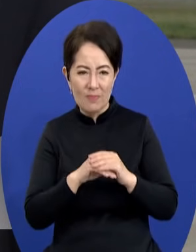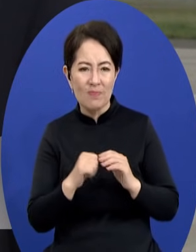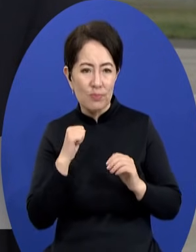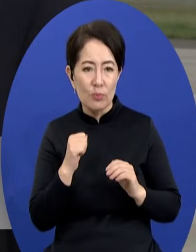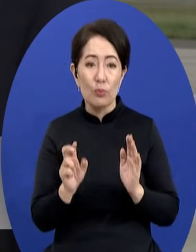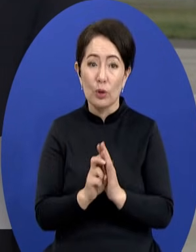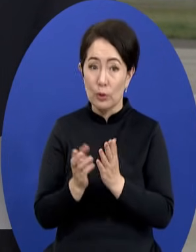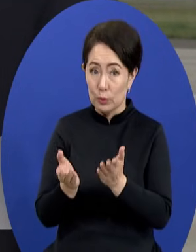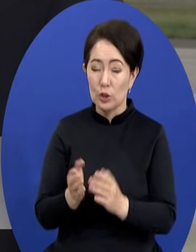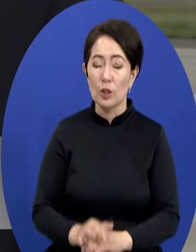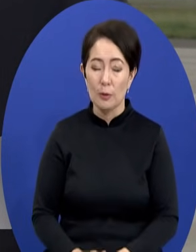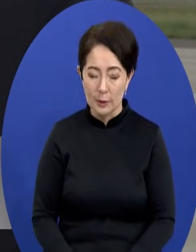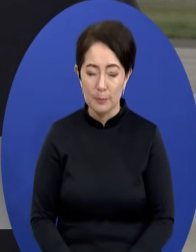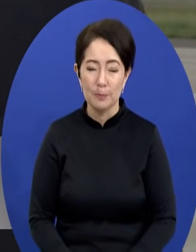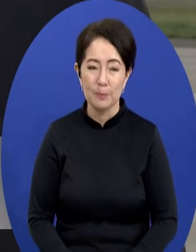юм